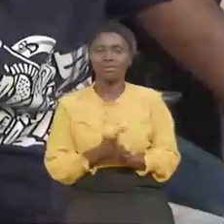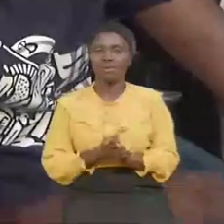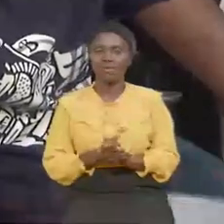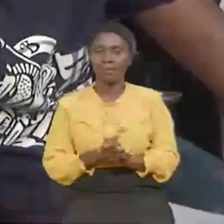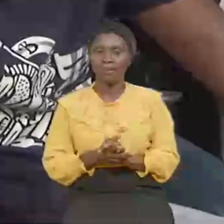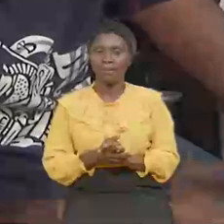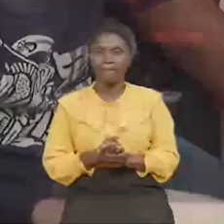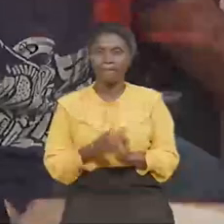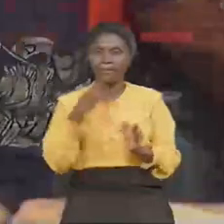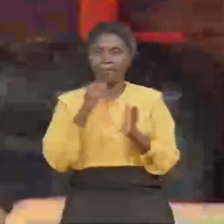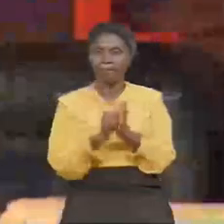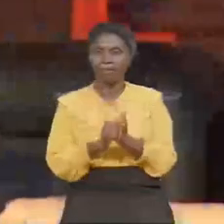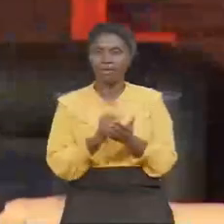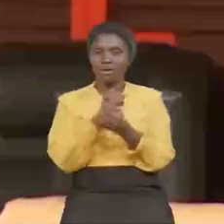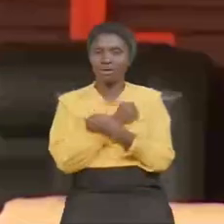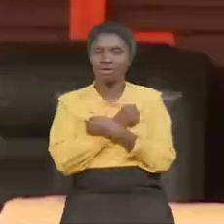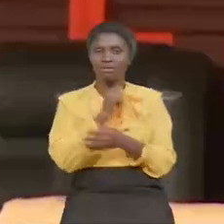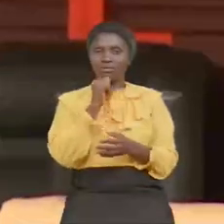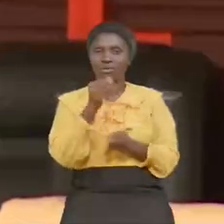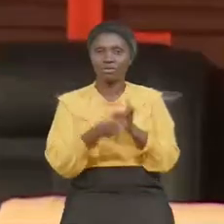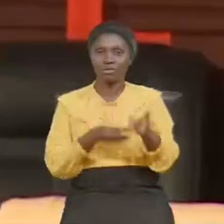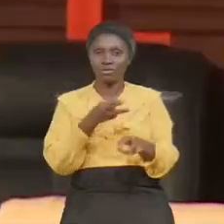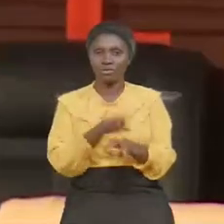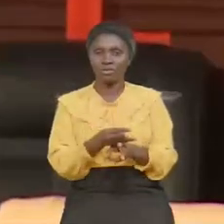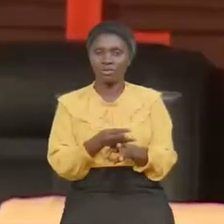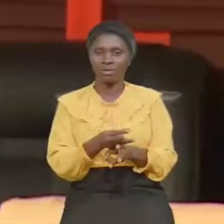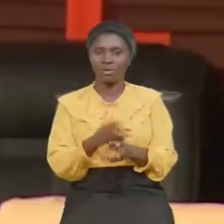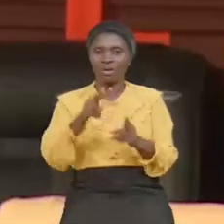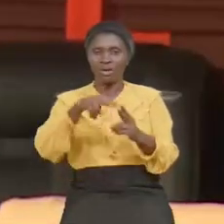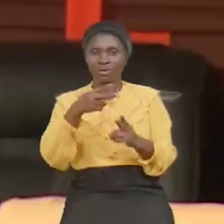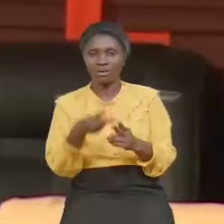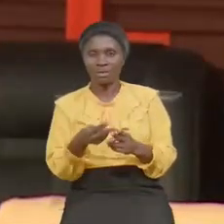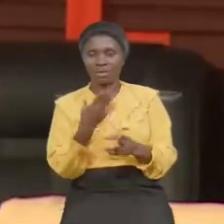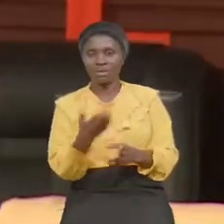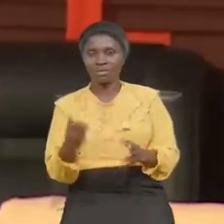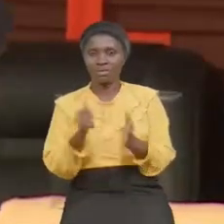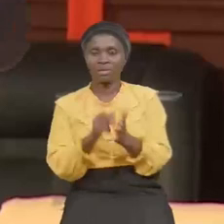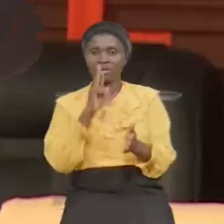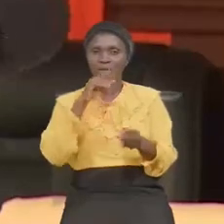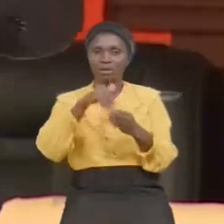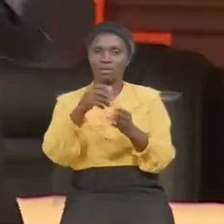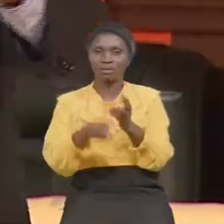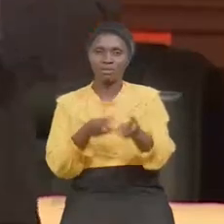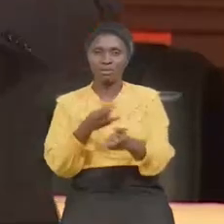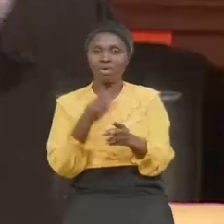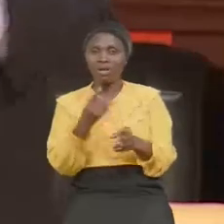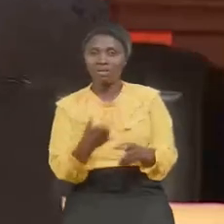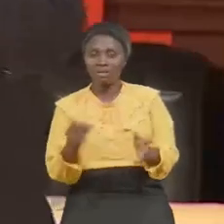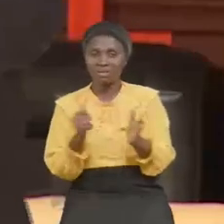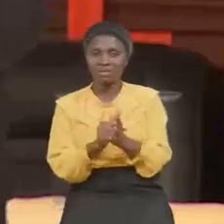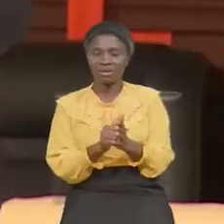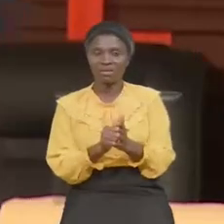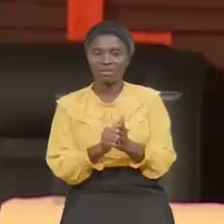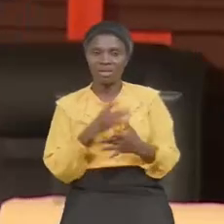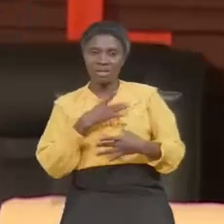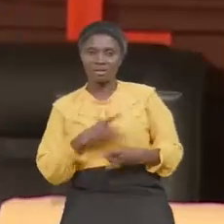15. N'aimez point le monde, ni les choses qui sont dans le monde. Les choses qui intéressent la